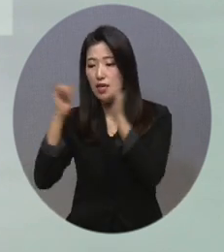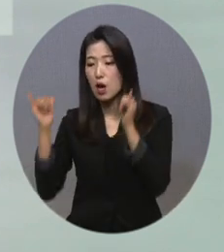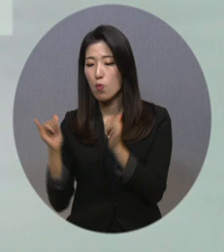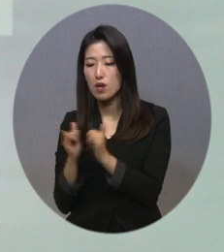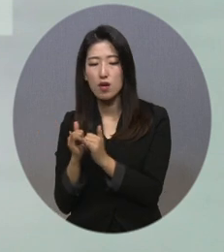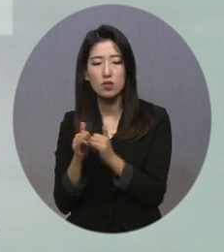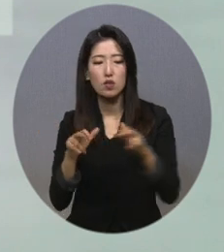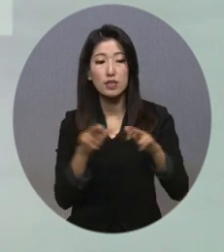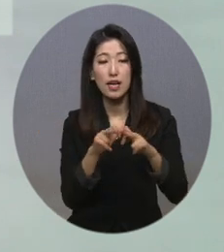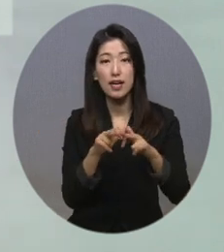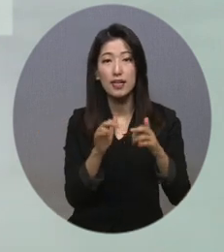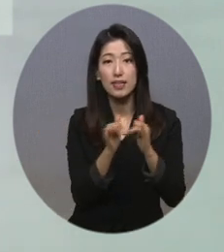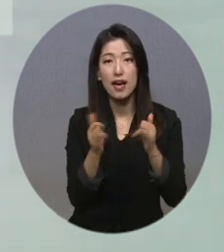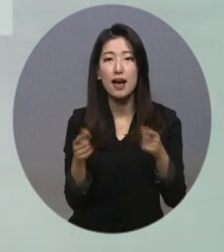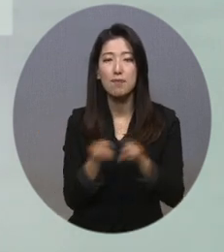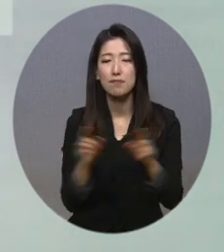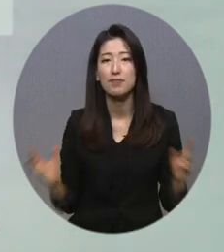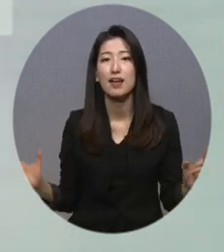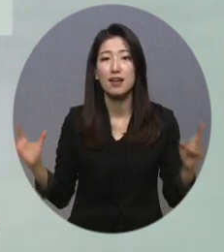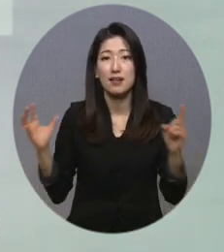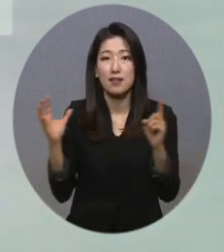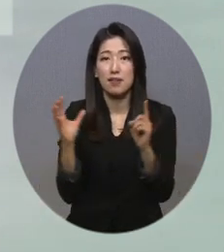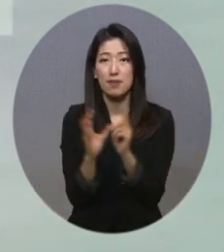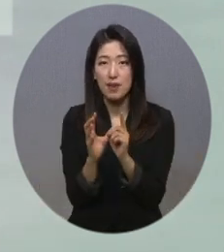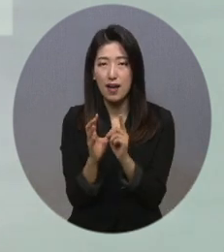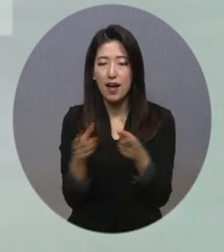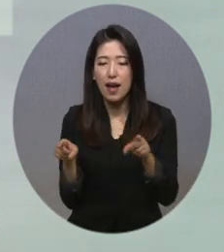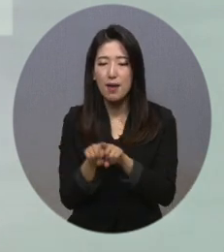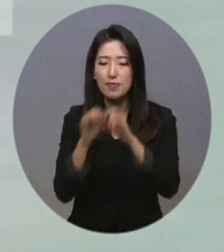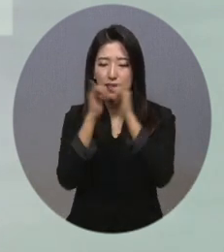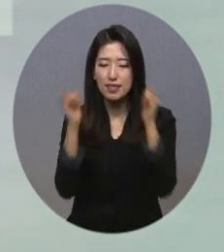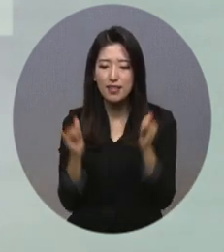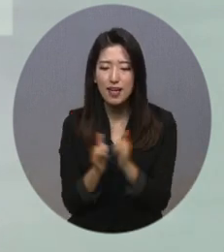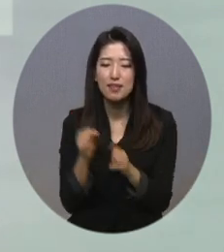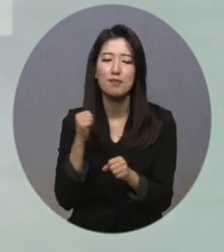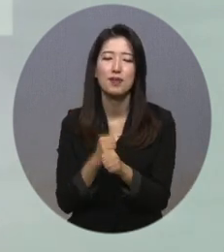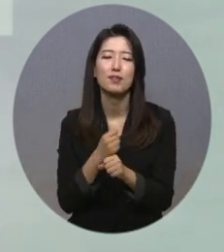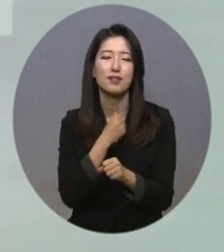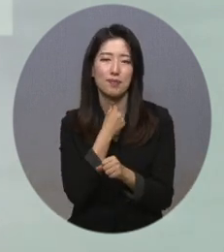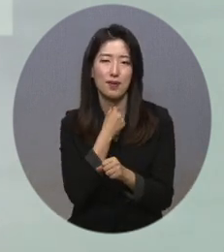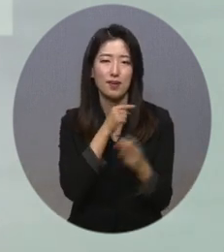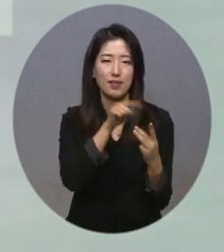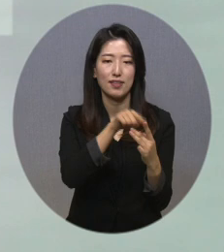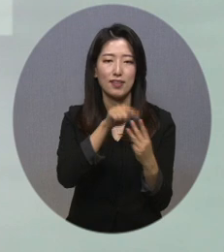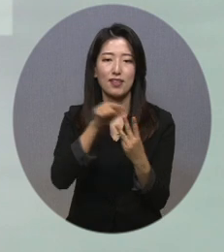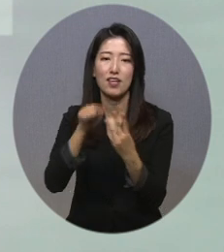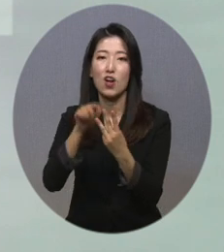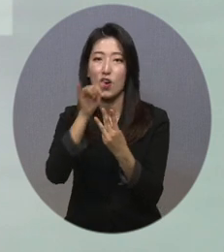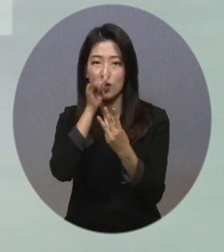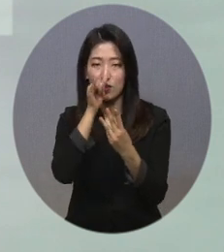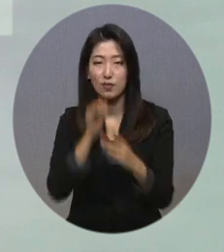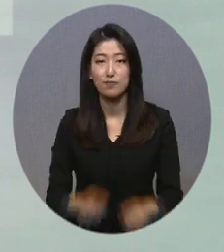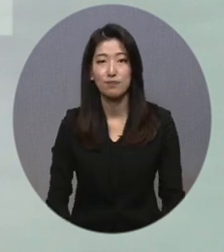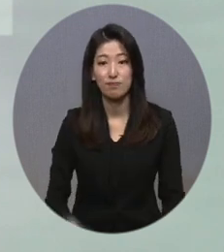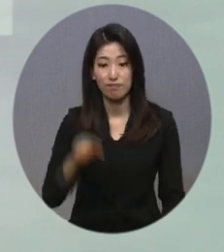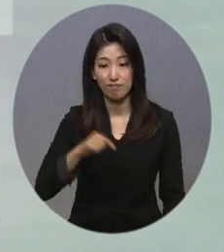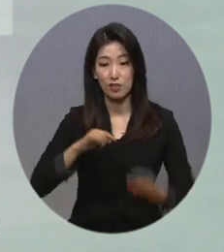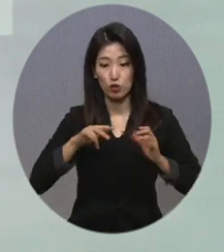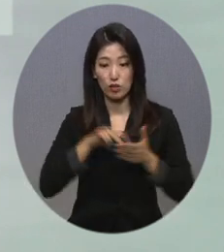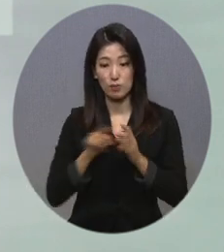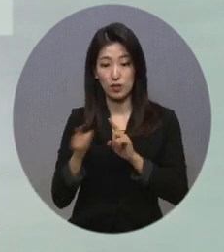함께 살아가는 세상이 되도록 합니다. 국립재활원을 대한민국 정부가 운영하는 것의 의미는